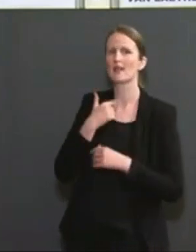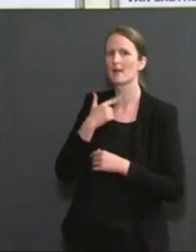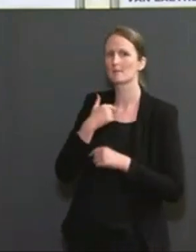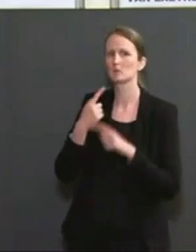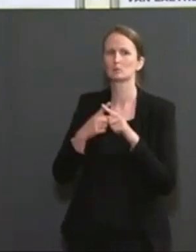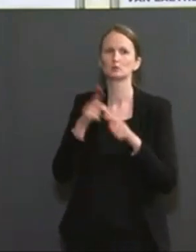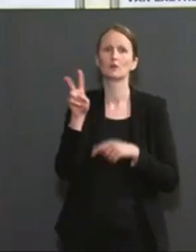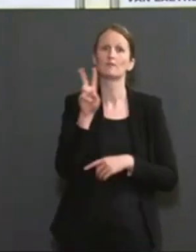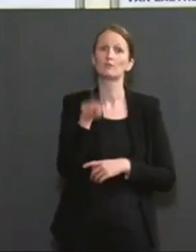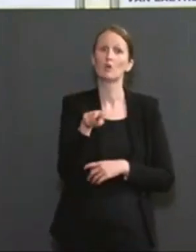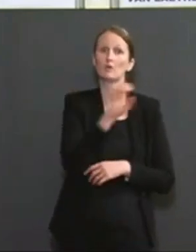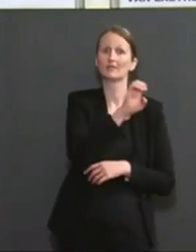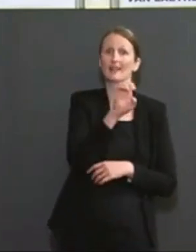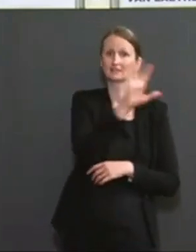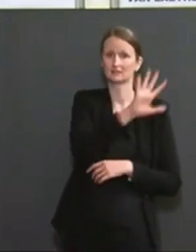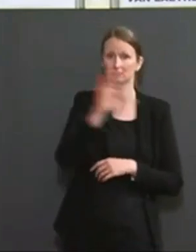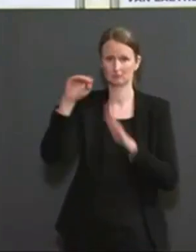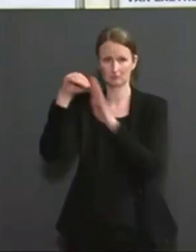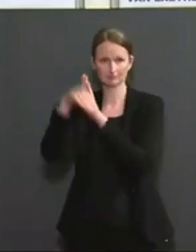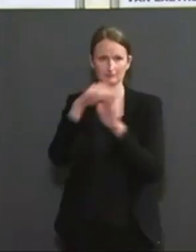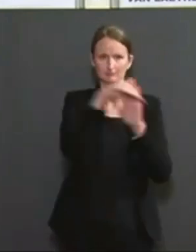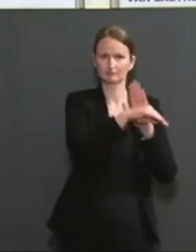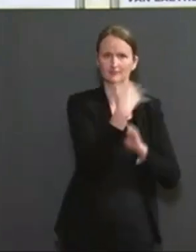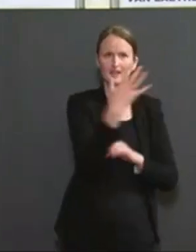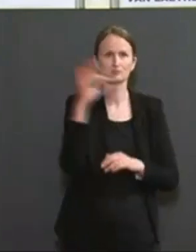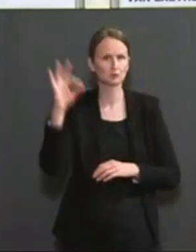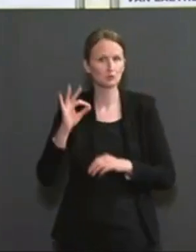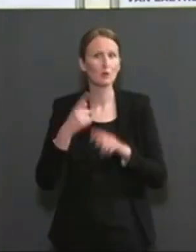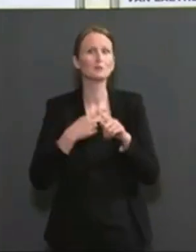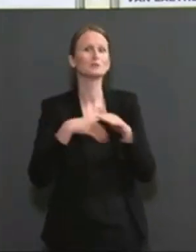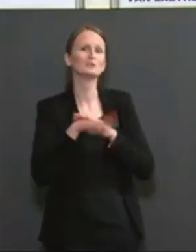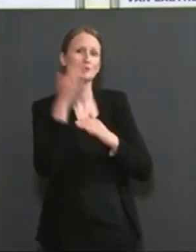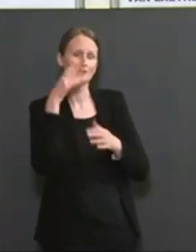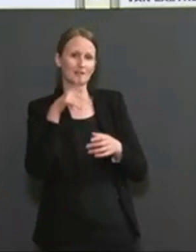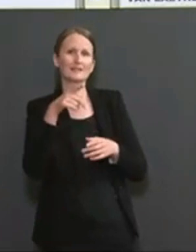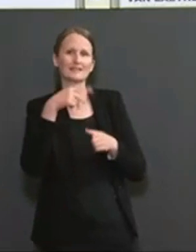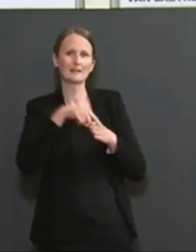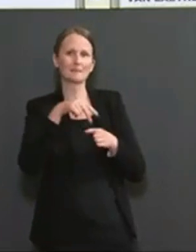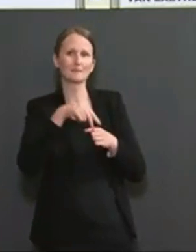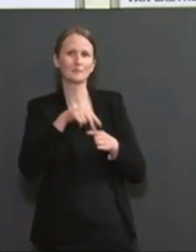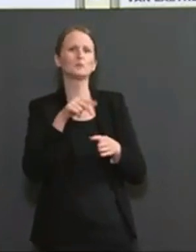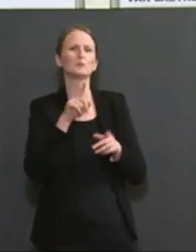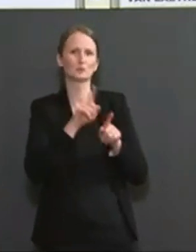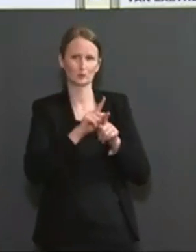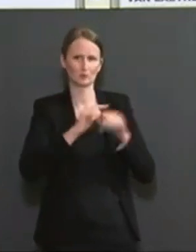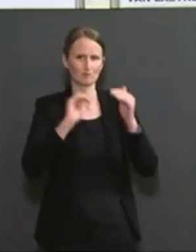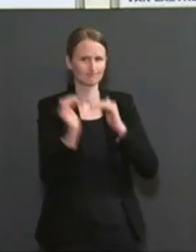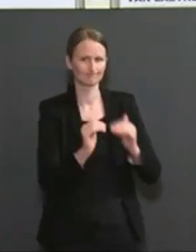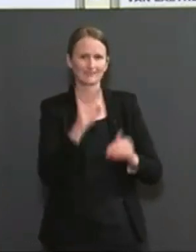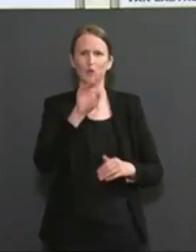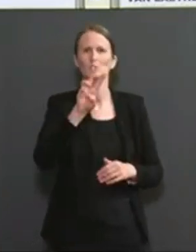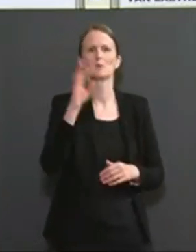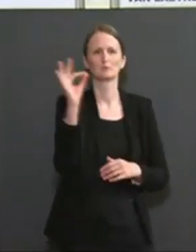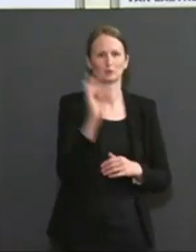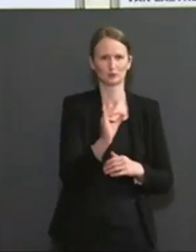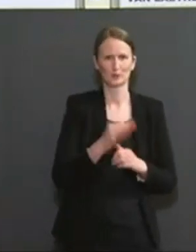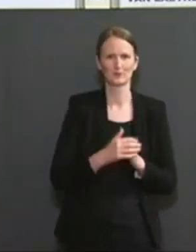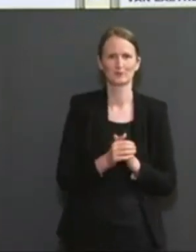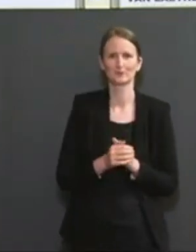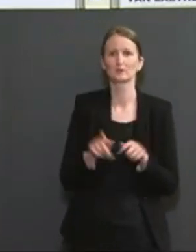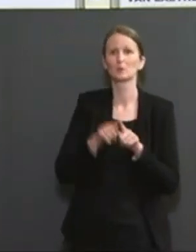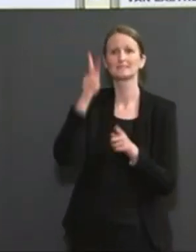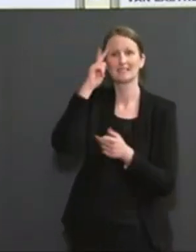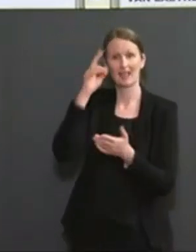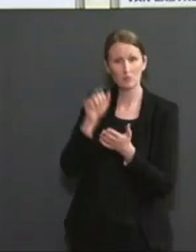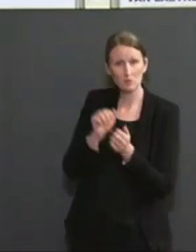à 43% dans le Namurois et à peu près 35-36% dans le Hainaut, le